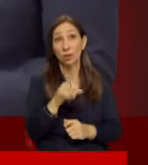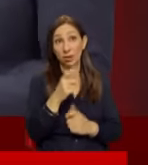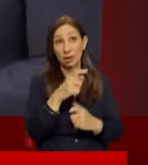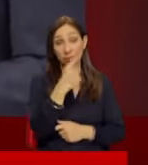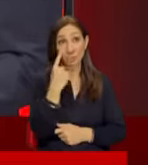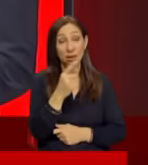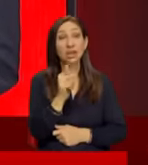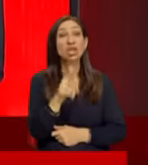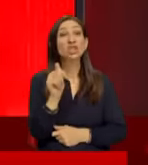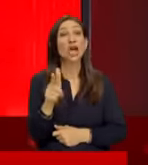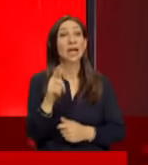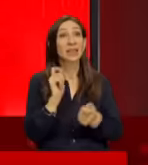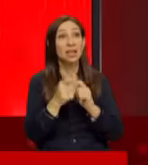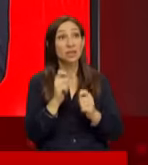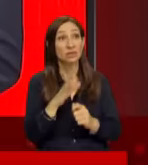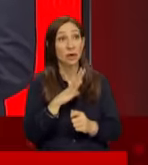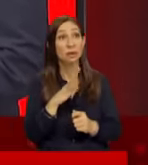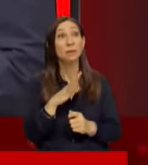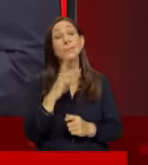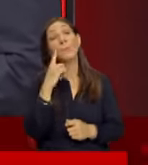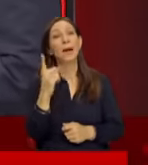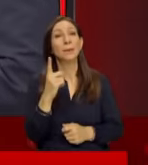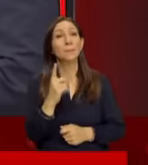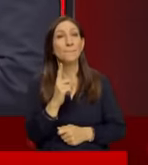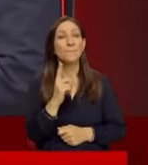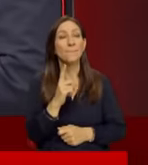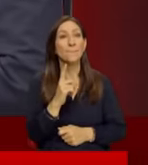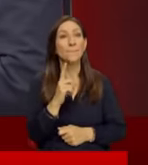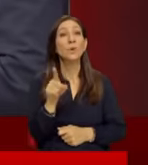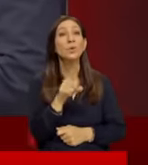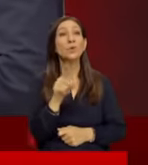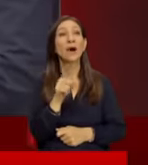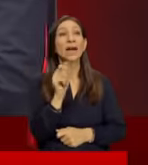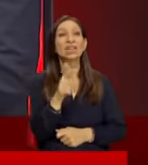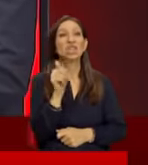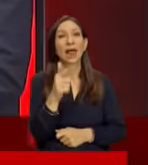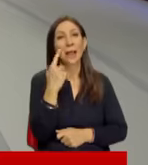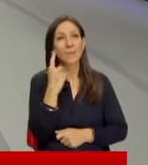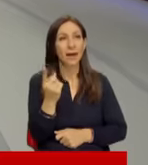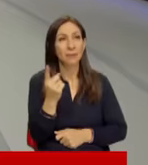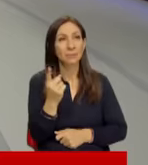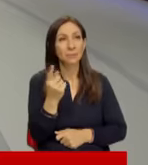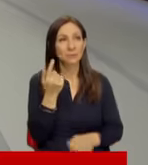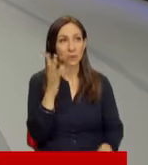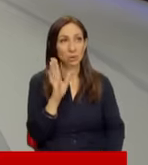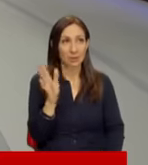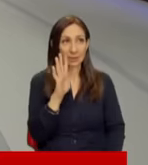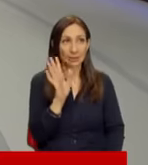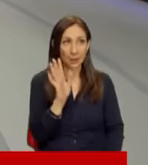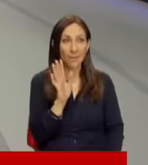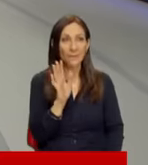Urfa'da. Yani ilçelerde de ilçelerde. Değişim bakalım var. O zaman bir Şanlıurfa ilçelerini de birazdan getirelim.